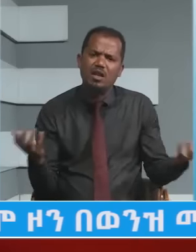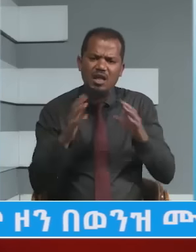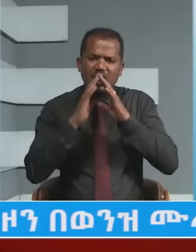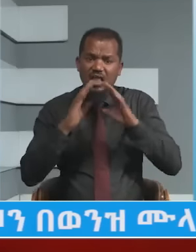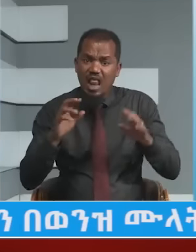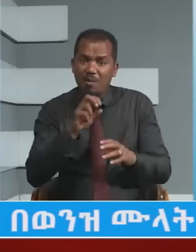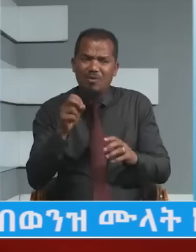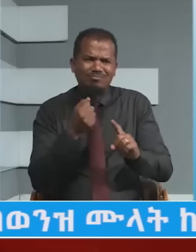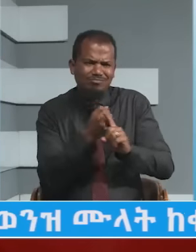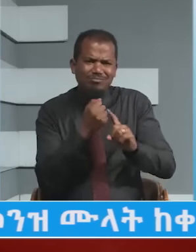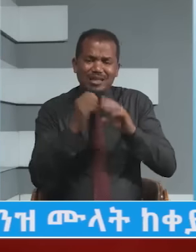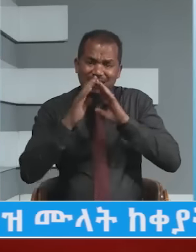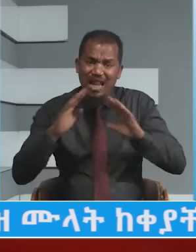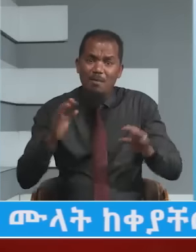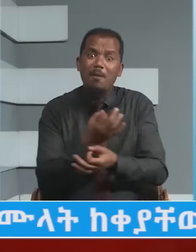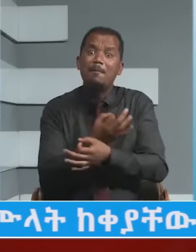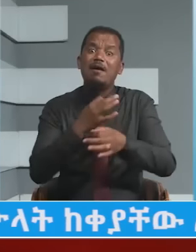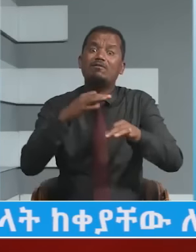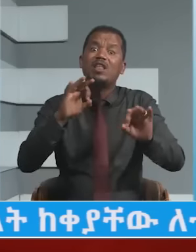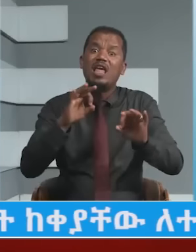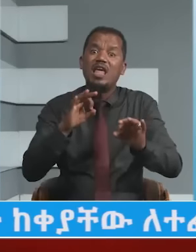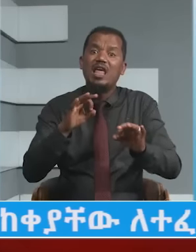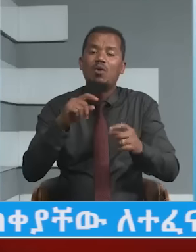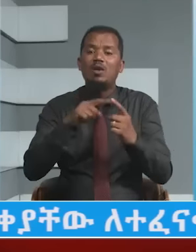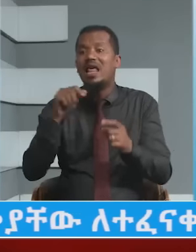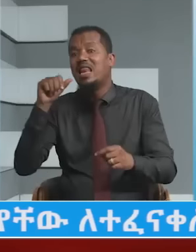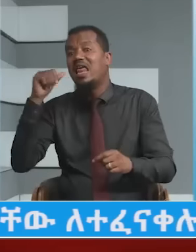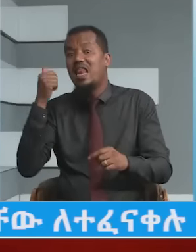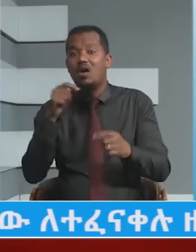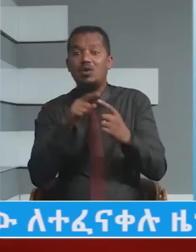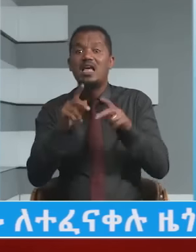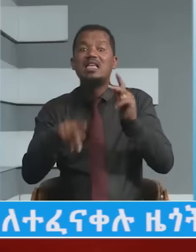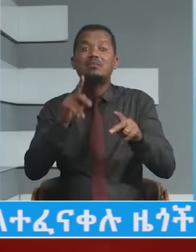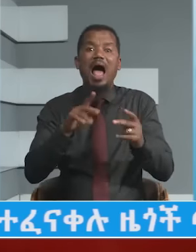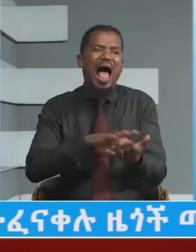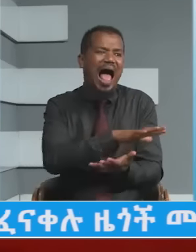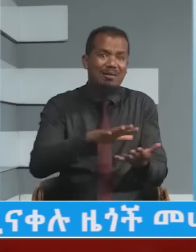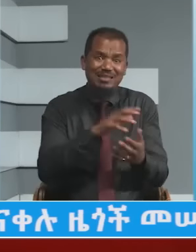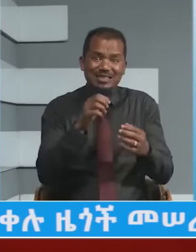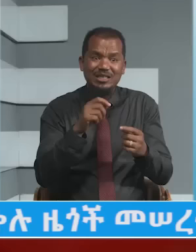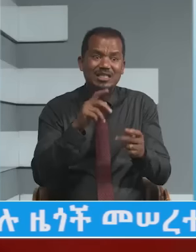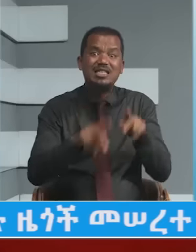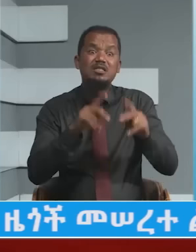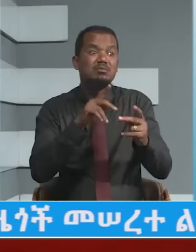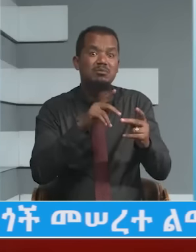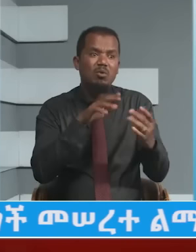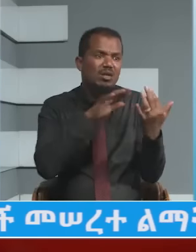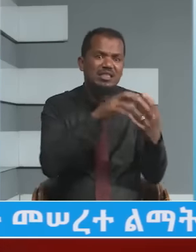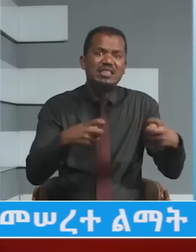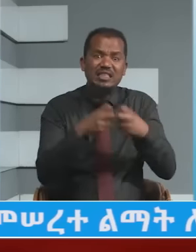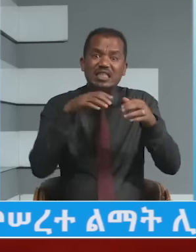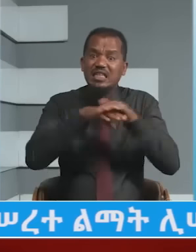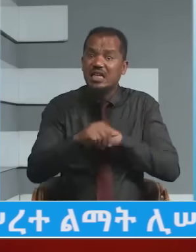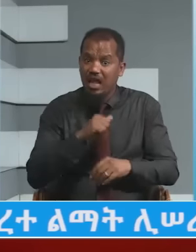ነው። የሰላማዊ ትግልና ሰላማዊ መስፈይ ከእጅ አምልጦ ወደ ሌላ ወደ ህዝባዊ አመጽና ህዝባዊ ትግል ወይም ወደ ጦርነት ወደ